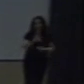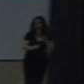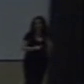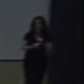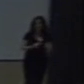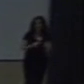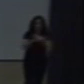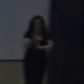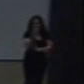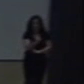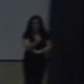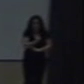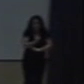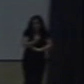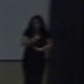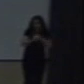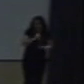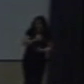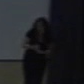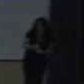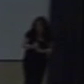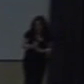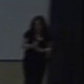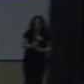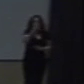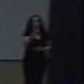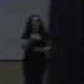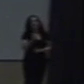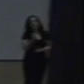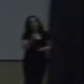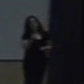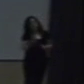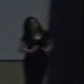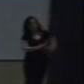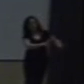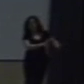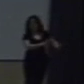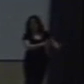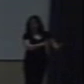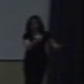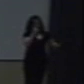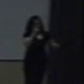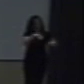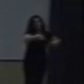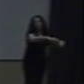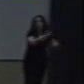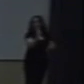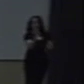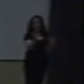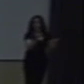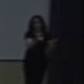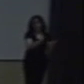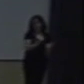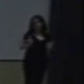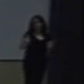periodista, i per això he dit abans que el que està clar és que no pots deixar de ser periodista i per això hi ha una certa necessitat, vull dir, per Twitter, per molta gent que estigui tuitejant sobre què passava